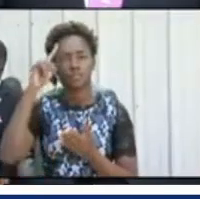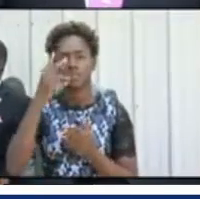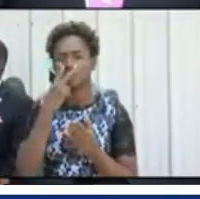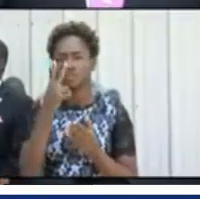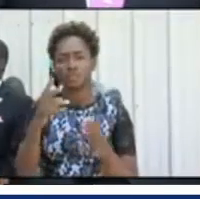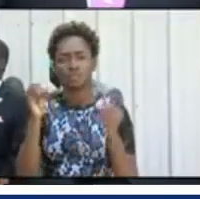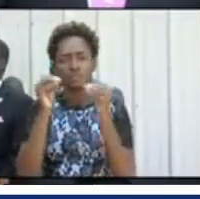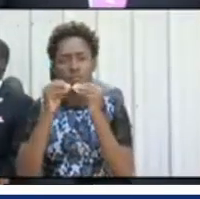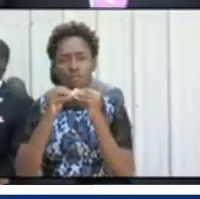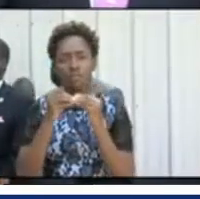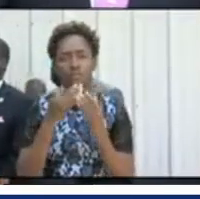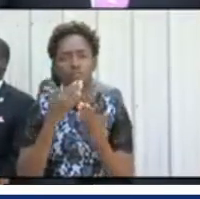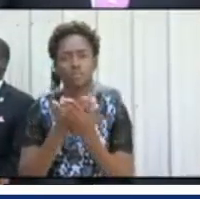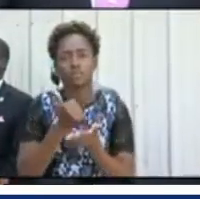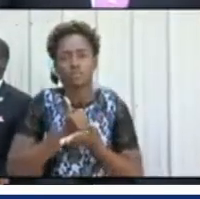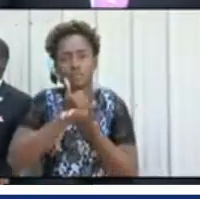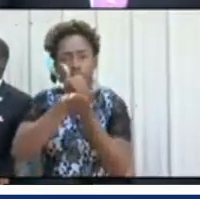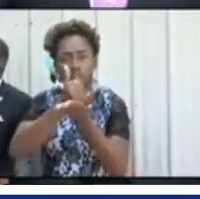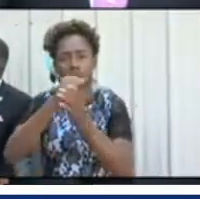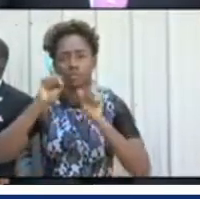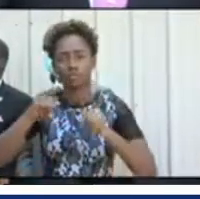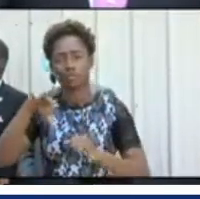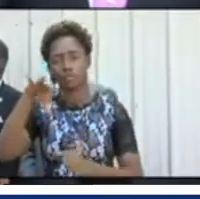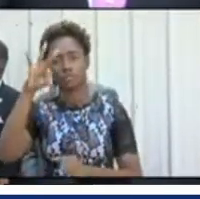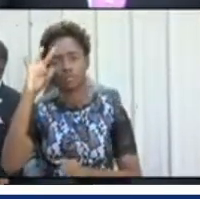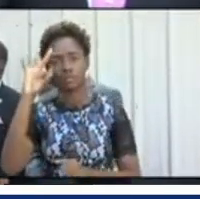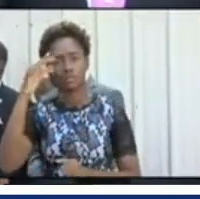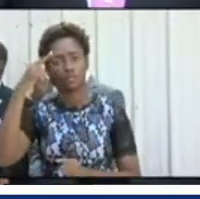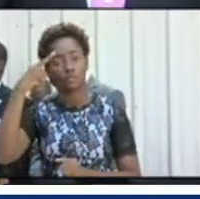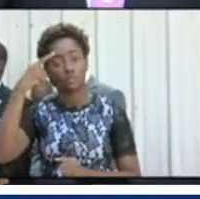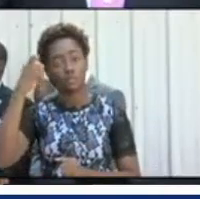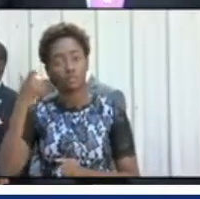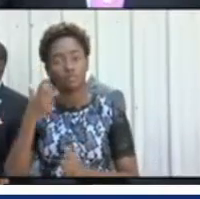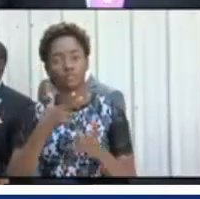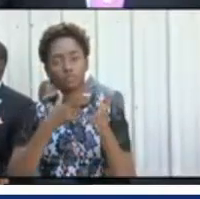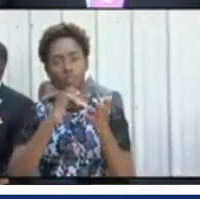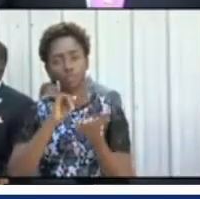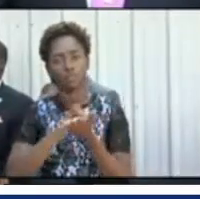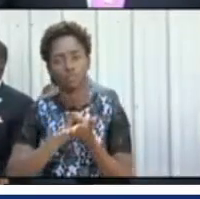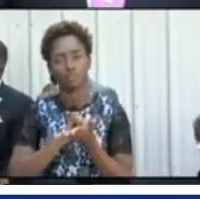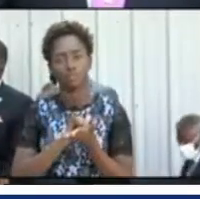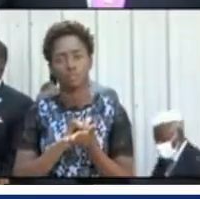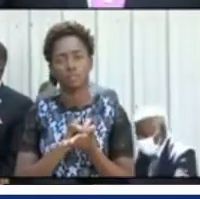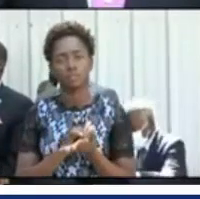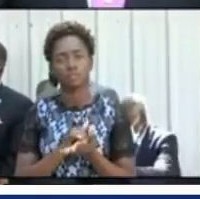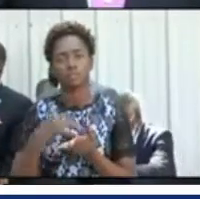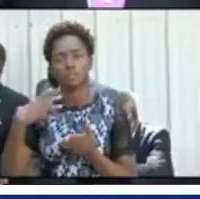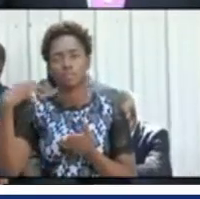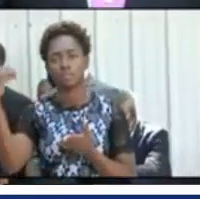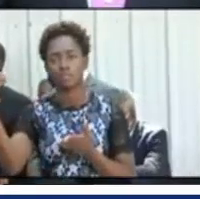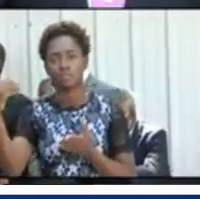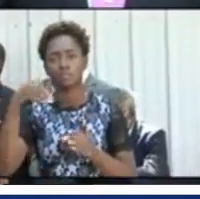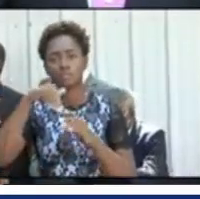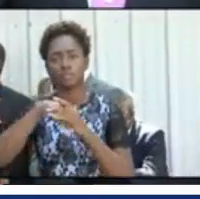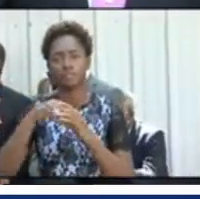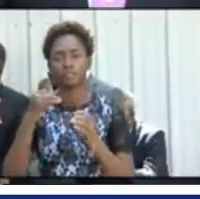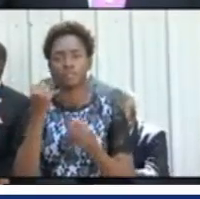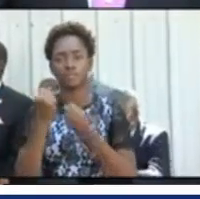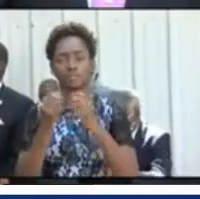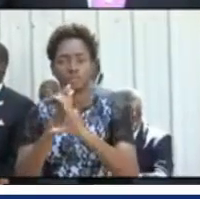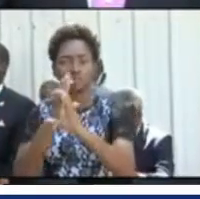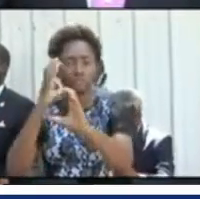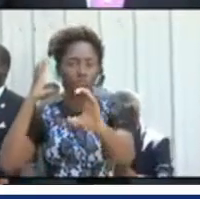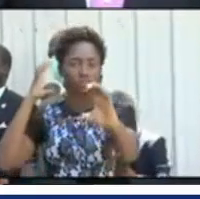que nous ga joindre parce que munition yo avec en pile dans zam sa yo yo sorti dans des conteneurs de